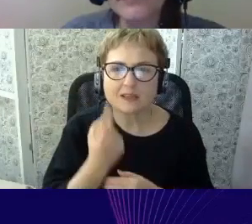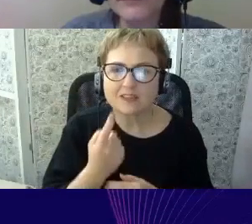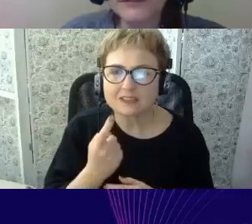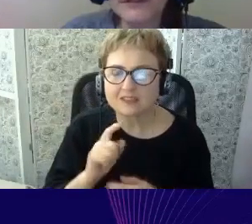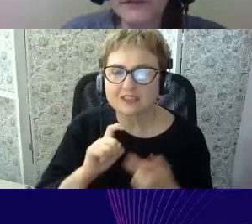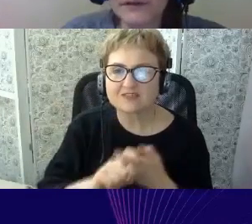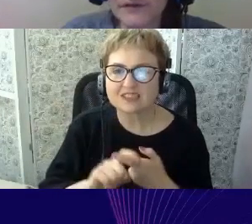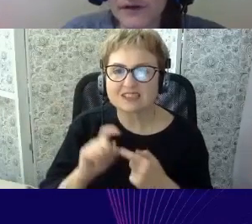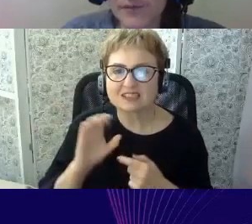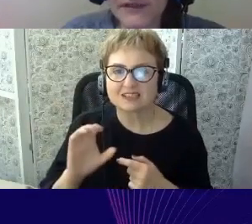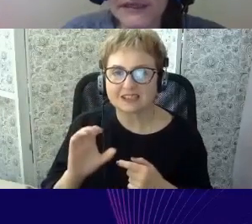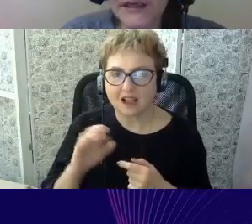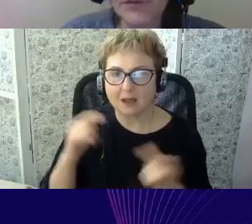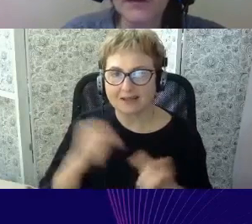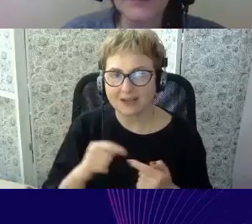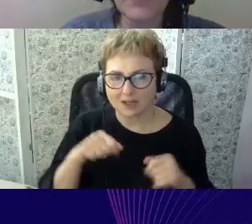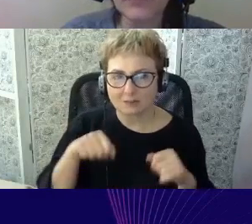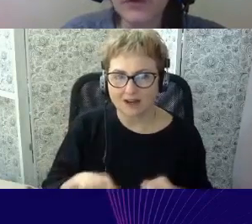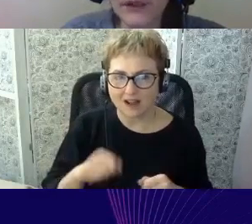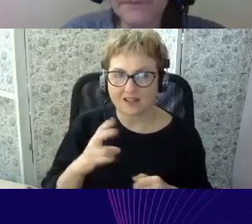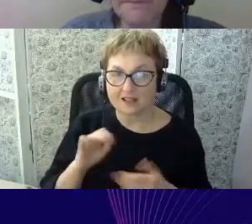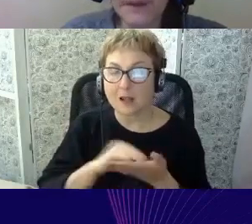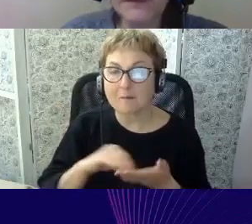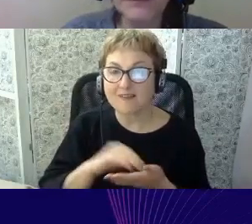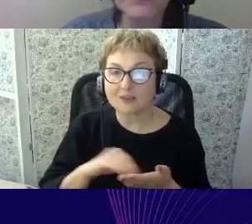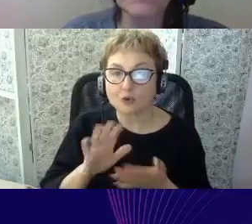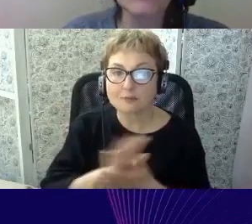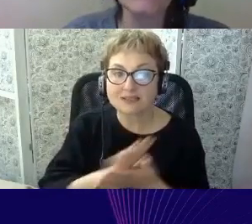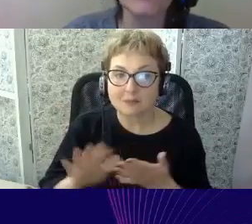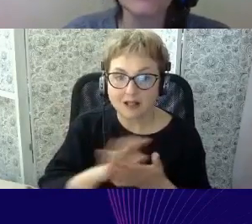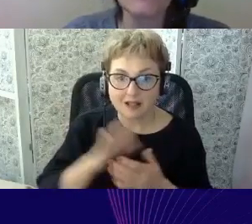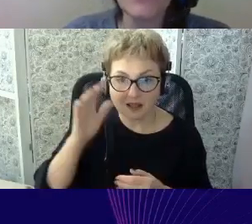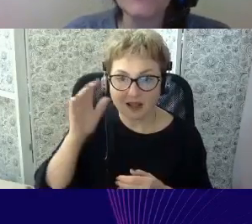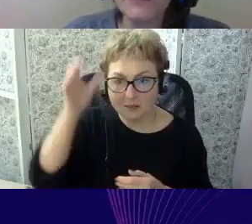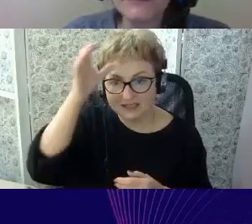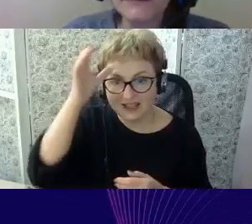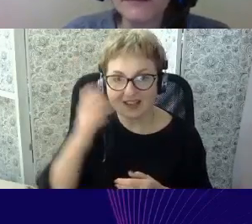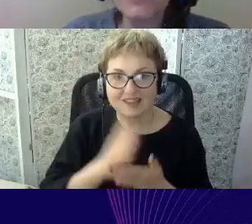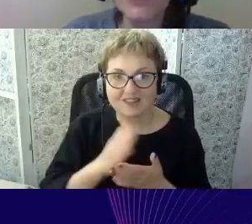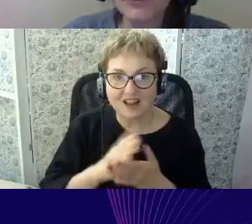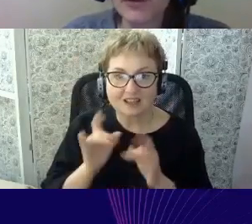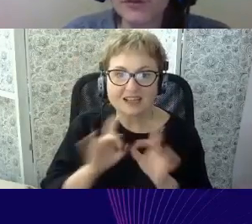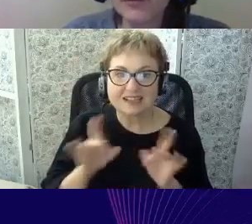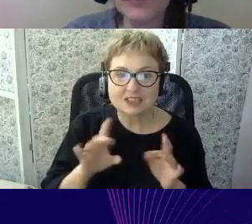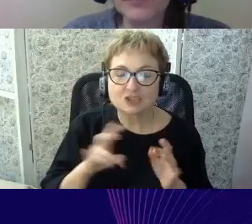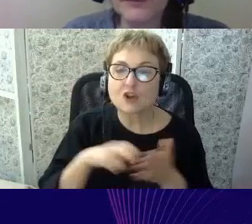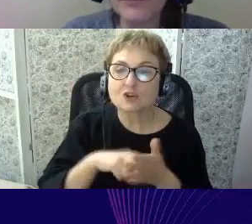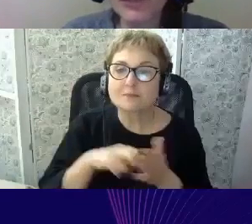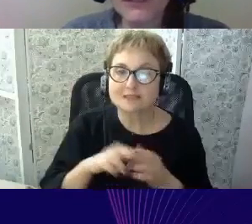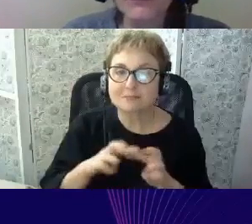числе в связи с определением права на повторное бесплатное образование, является разъясняющее